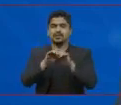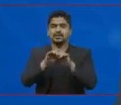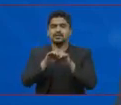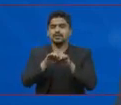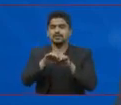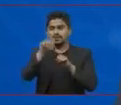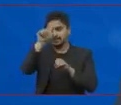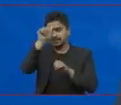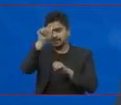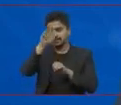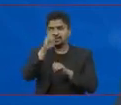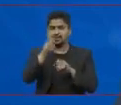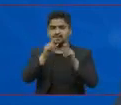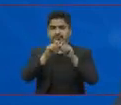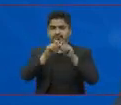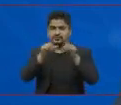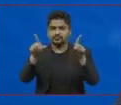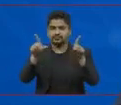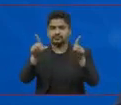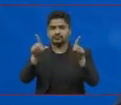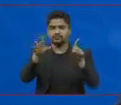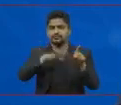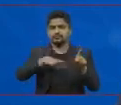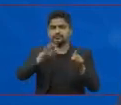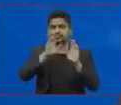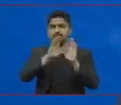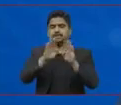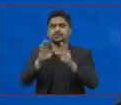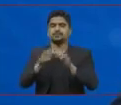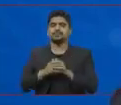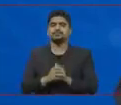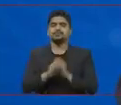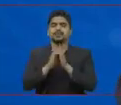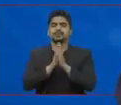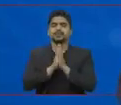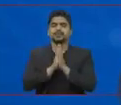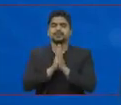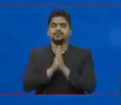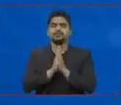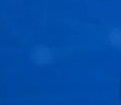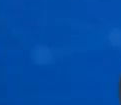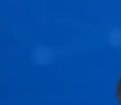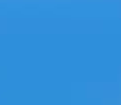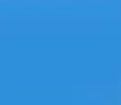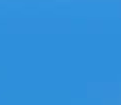अद्यावधिक विवरण यहीँनिर सकिन्छ। सबैलाई धन्यवाद छ। नमस्कार।